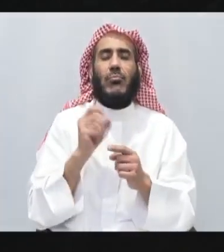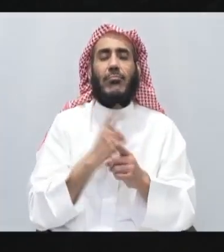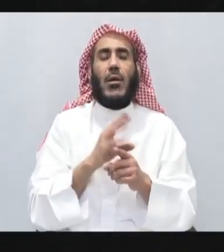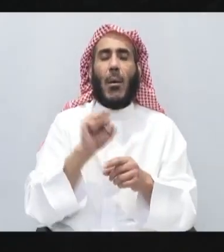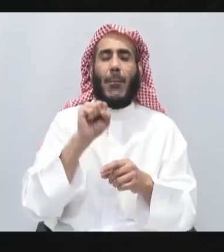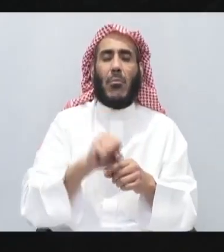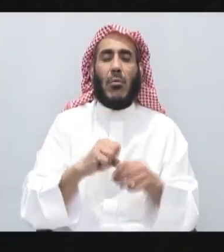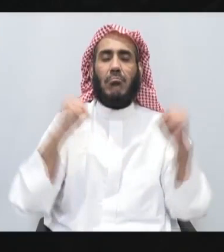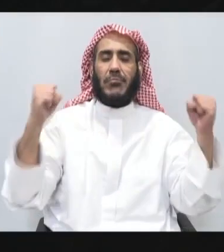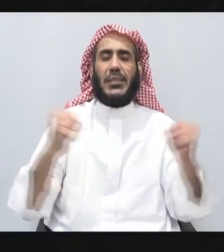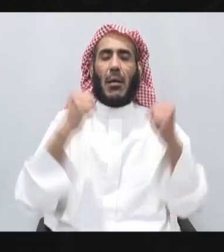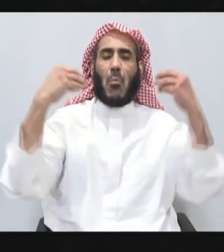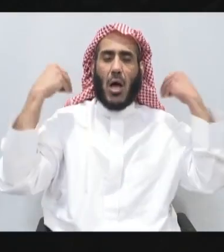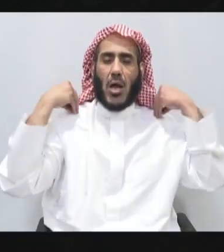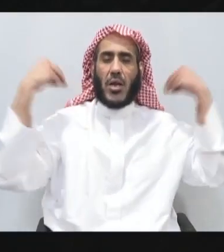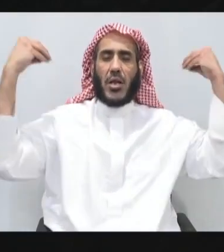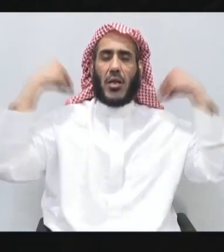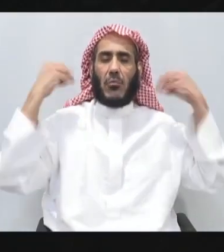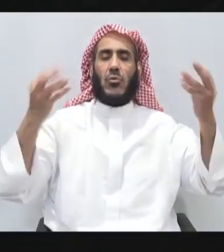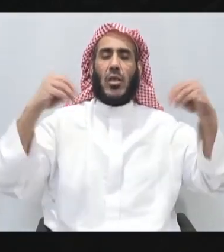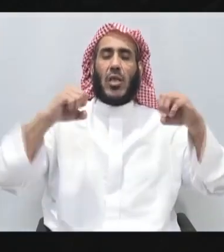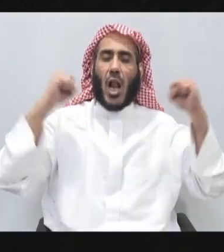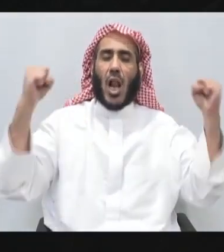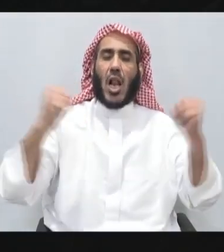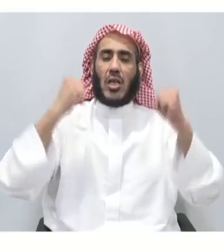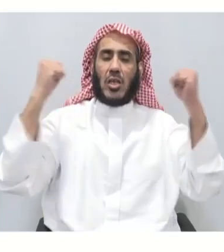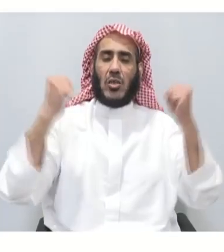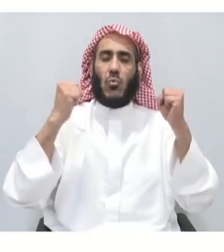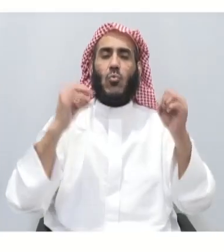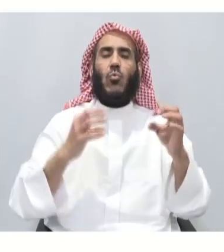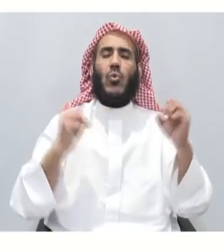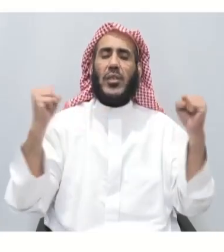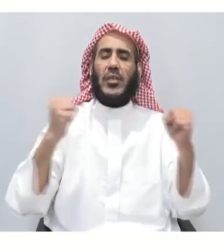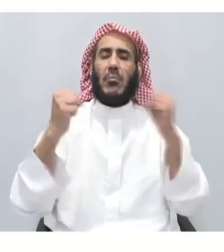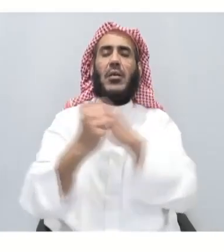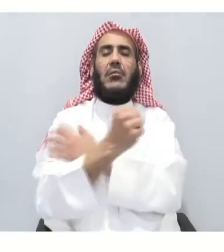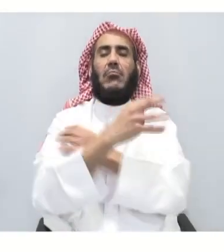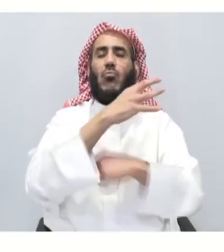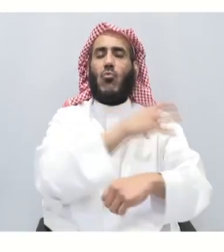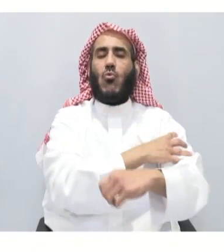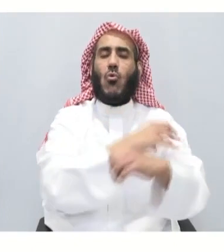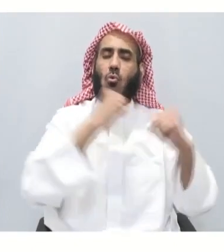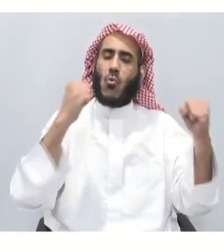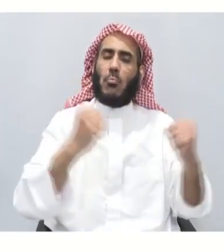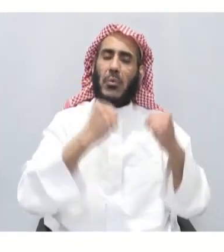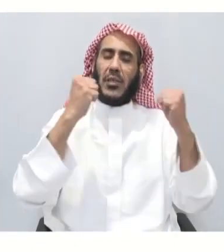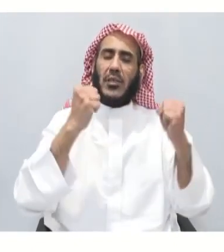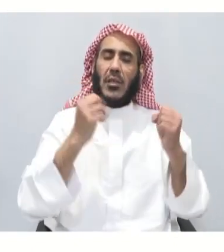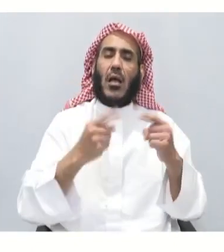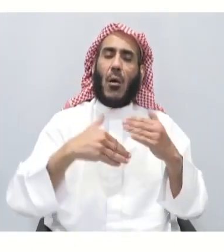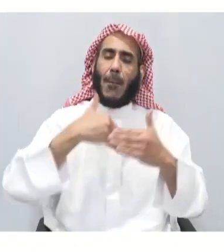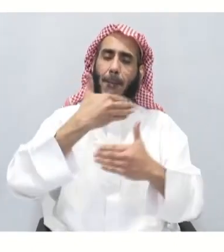بالتمارين الرياضيه من خلال زياده الانشطه والتدريبات للعضله فكلما زاد نشاط العضله كلما